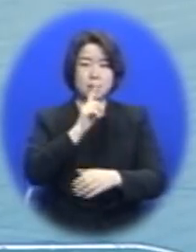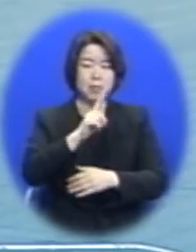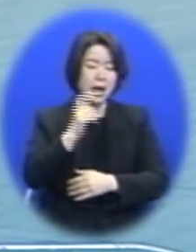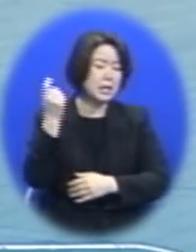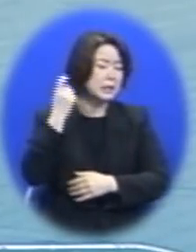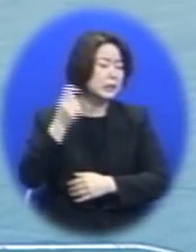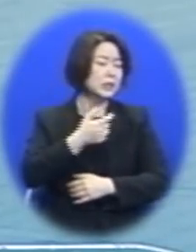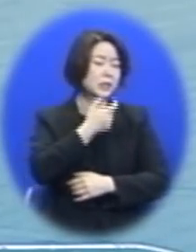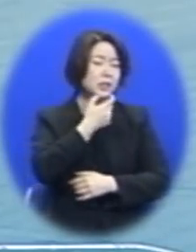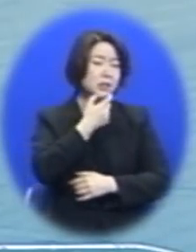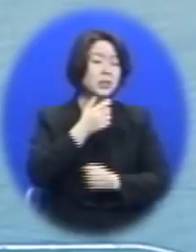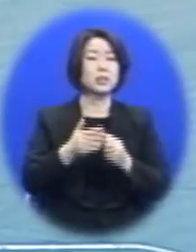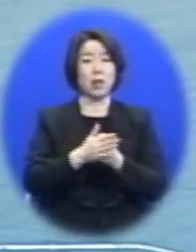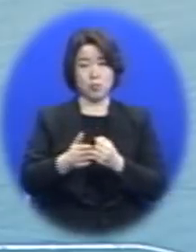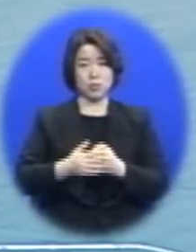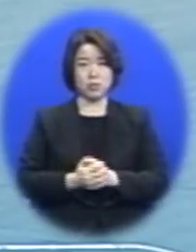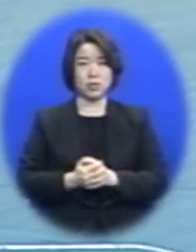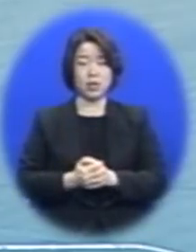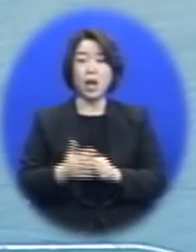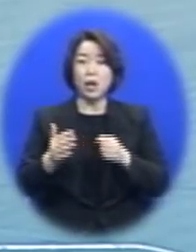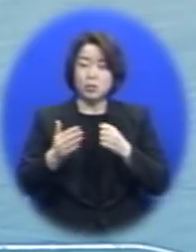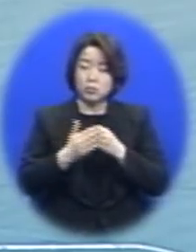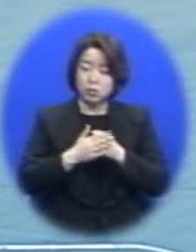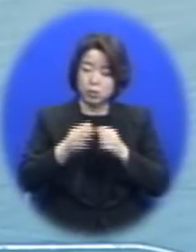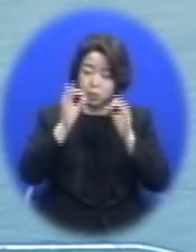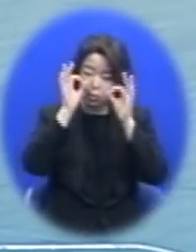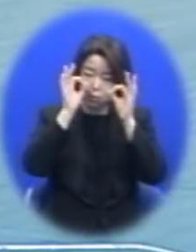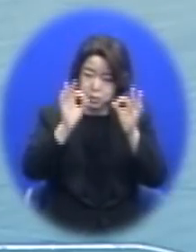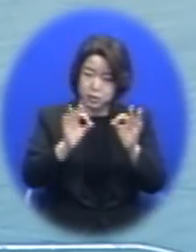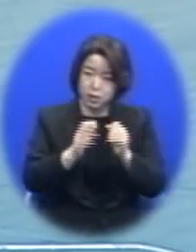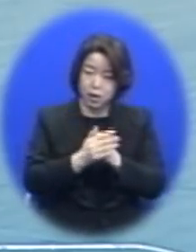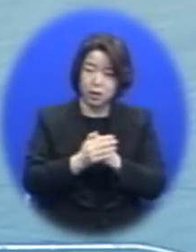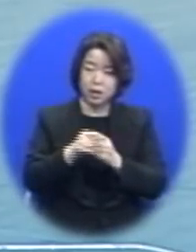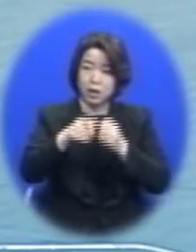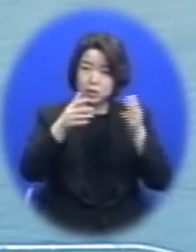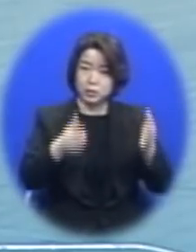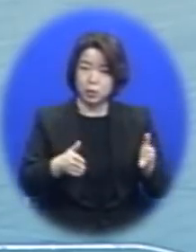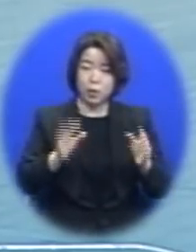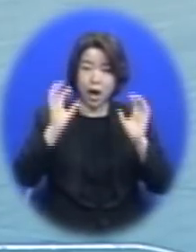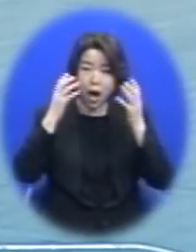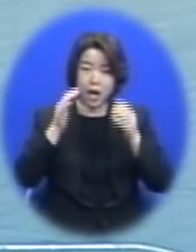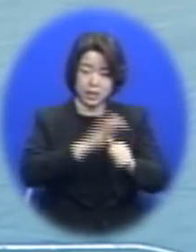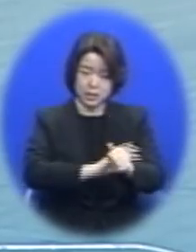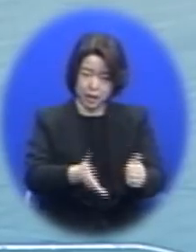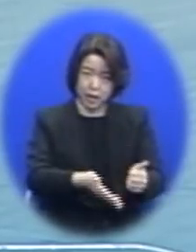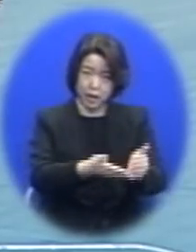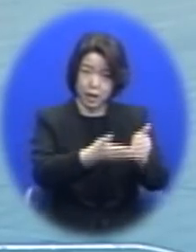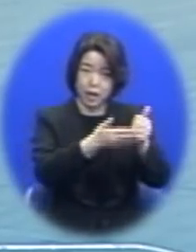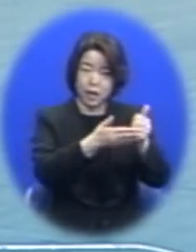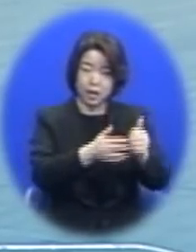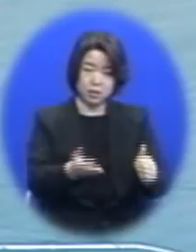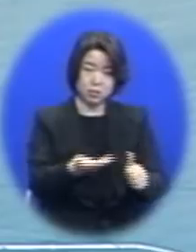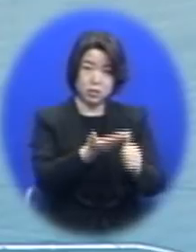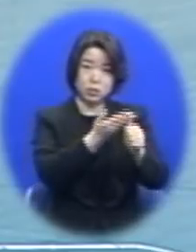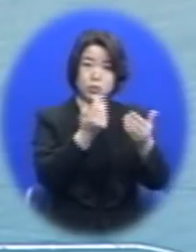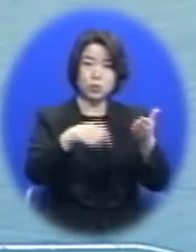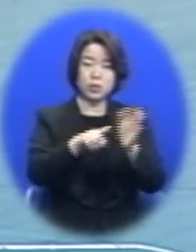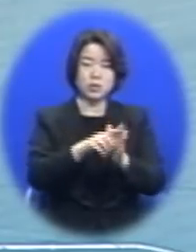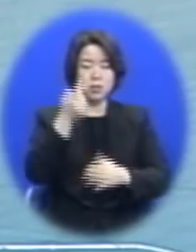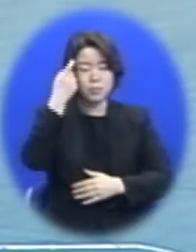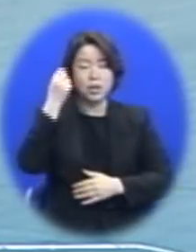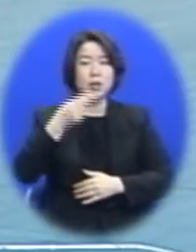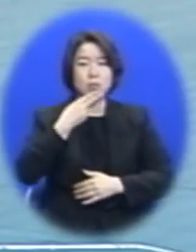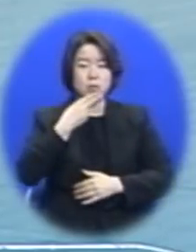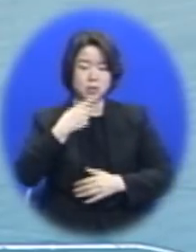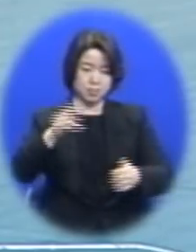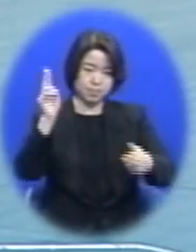하는 것이다 그러고 보니까 그 동안의 아이 잘 되라고 아무 생각없이 그냥 매를 들고 야단을